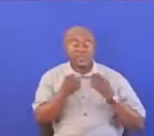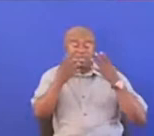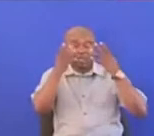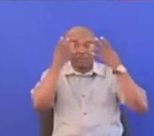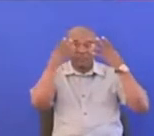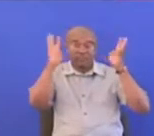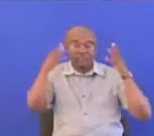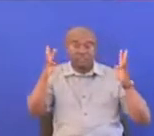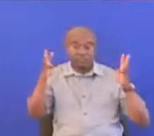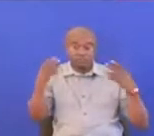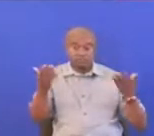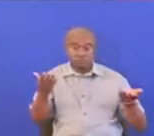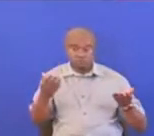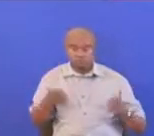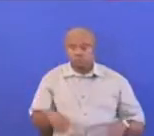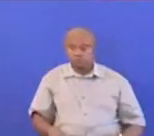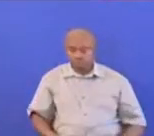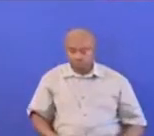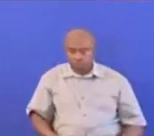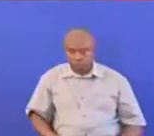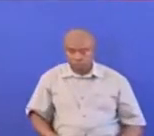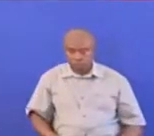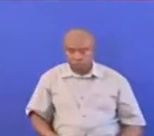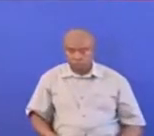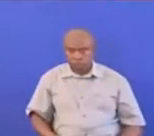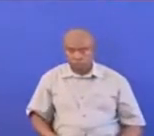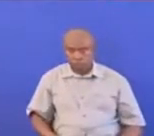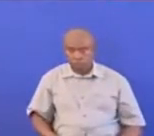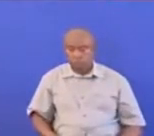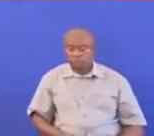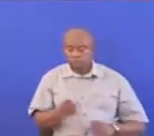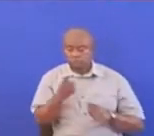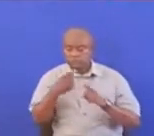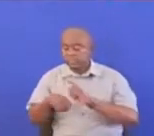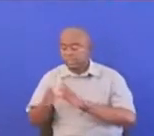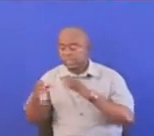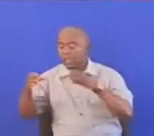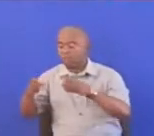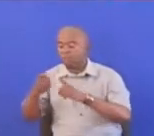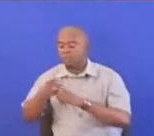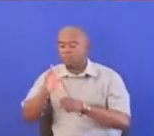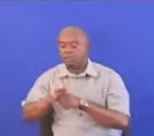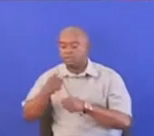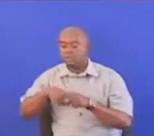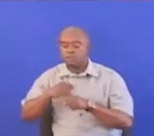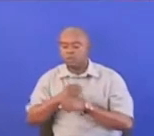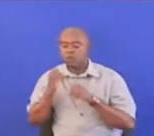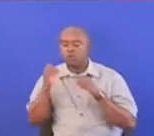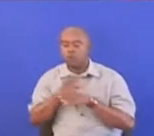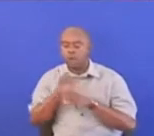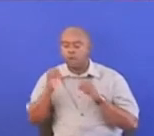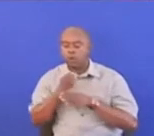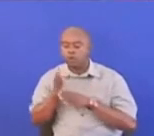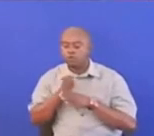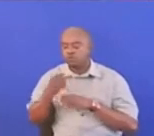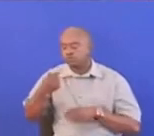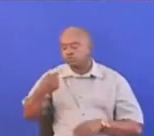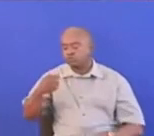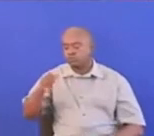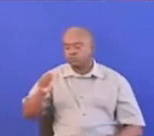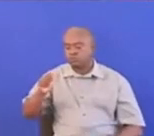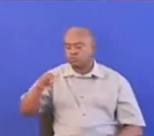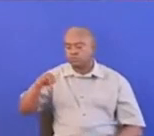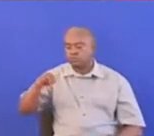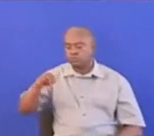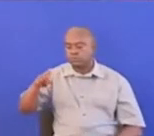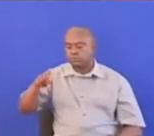misitu ya Kigosi. Mheshimiwa Spika, kwenye kamati mara nyingi tumekuwa tukilalamika kwamba TANAPA ina